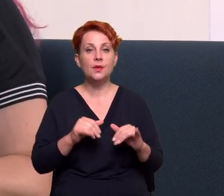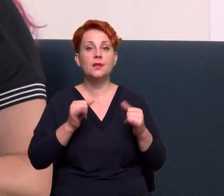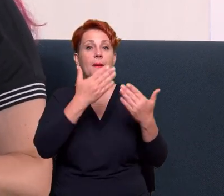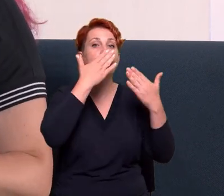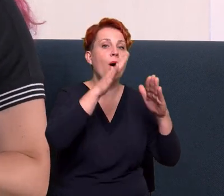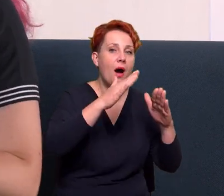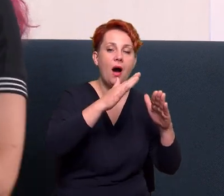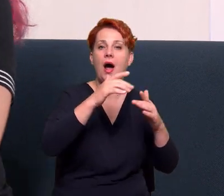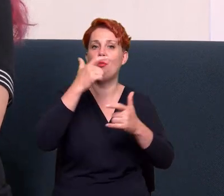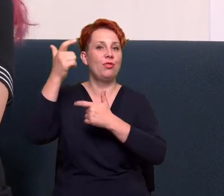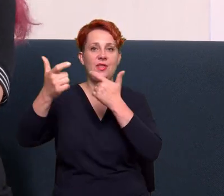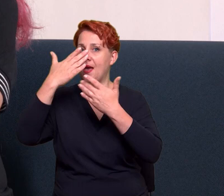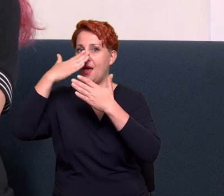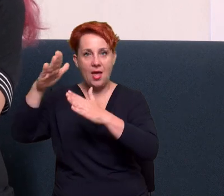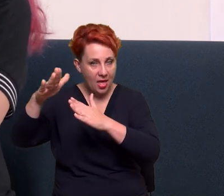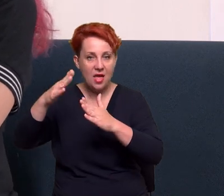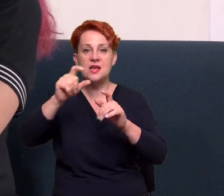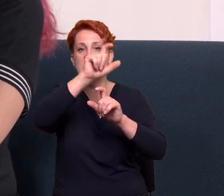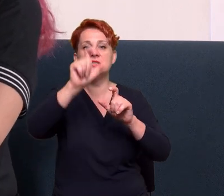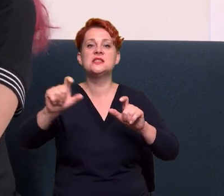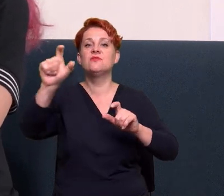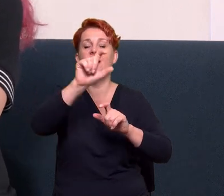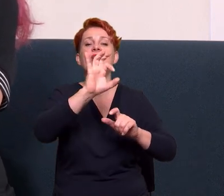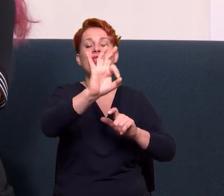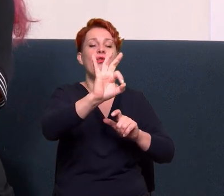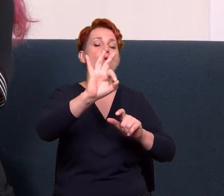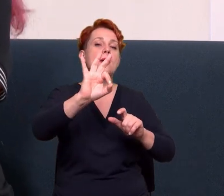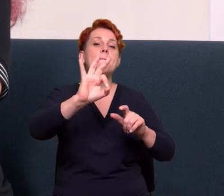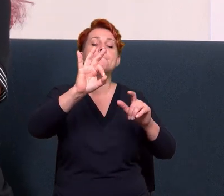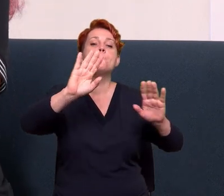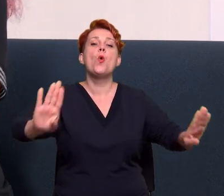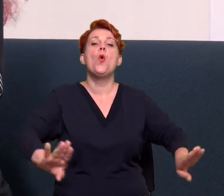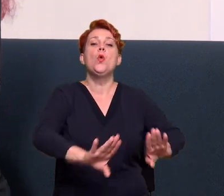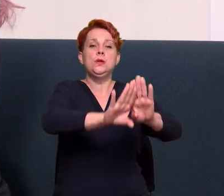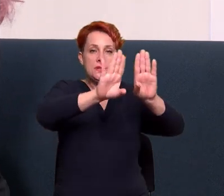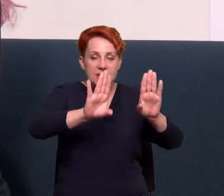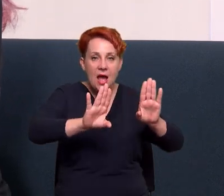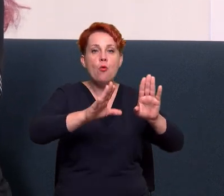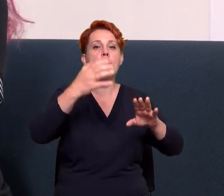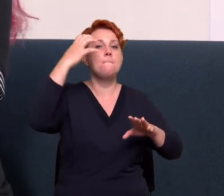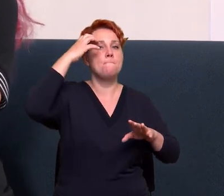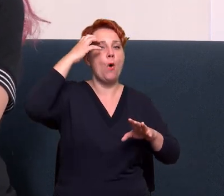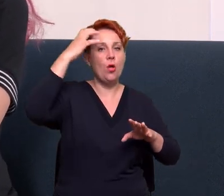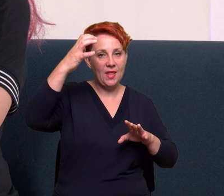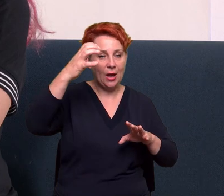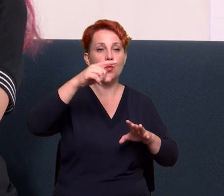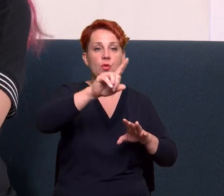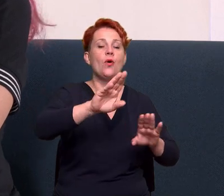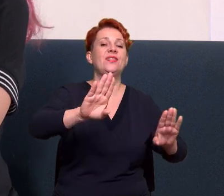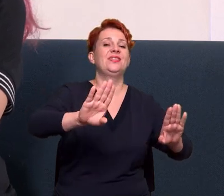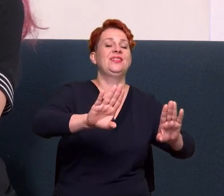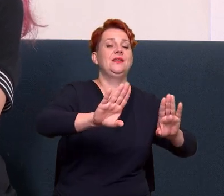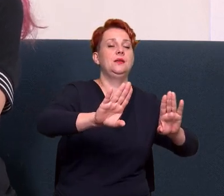albo nie pokazywać swastyki, w Muzeum Sudetoniemieckim w Monachium, Niemcy Sudety, tak określa się Niemców